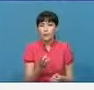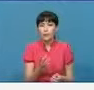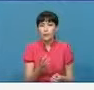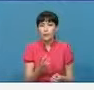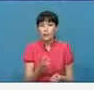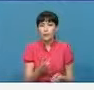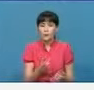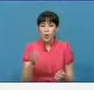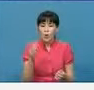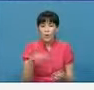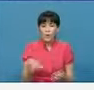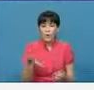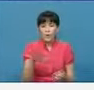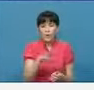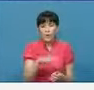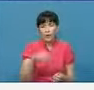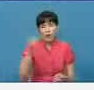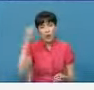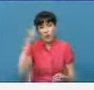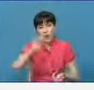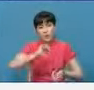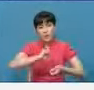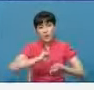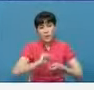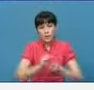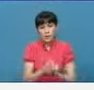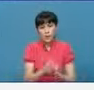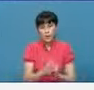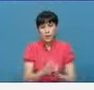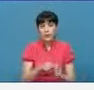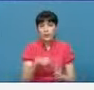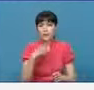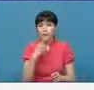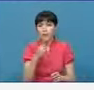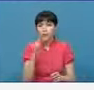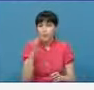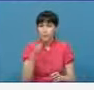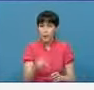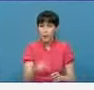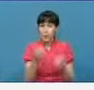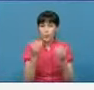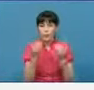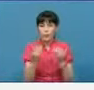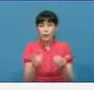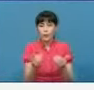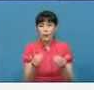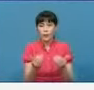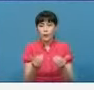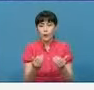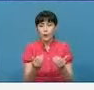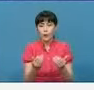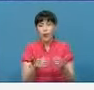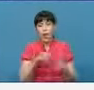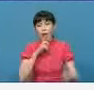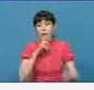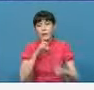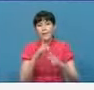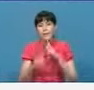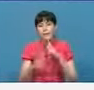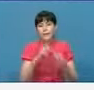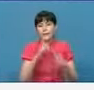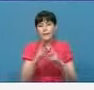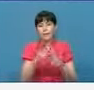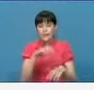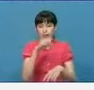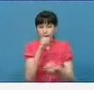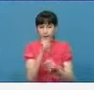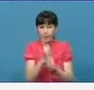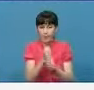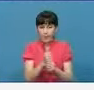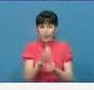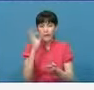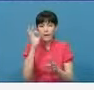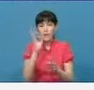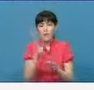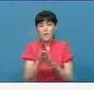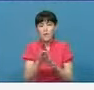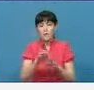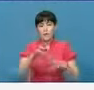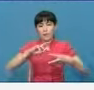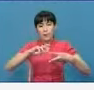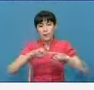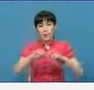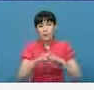тамырын идіріп, бойына қалай сіңдіреміз. Міне бүгінгі жиналыстың форумның негізгі мәселесі